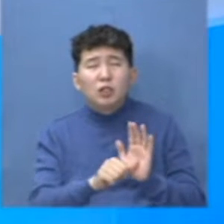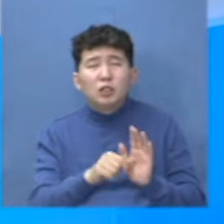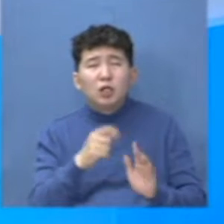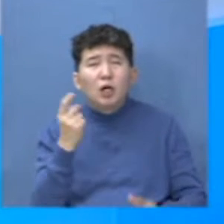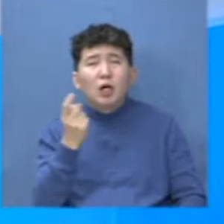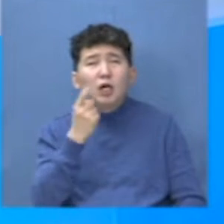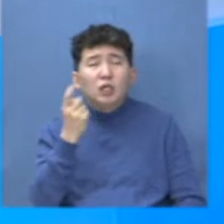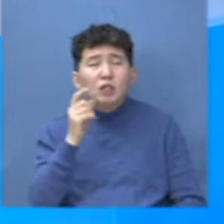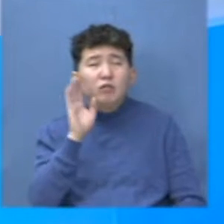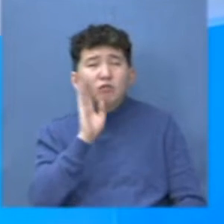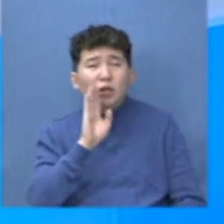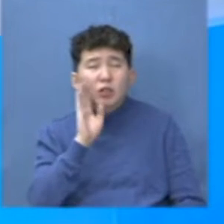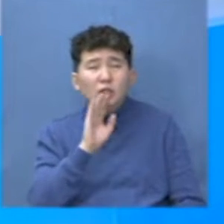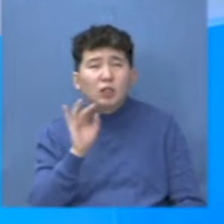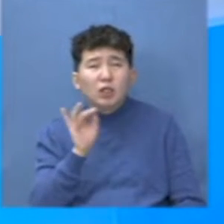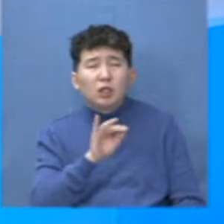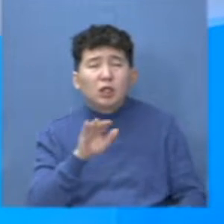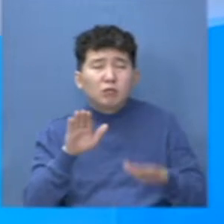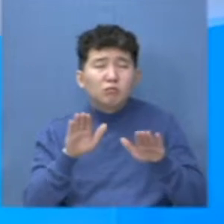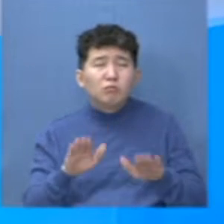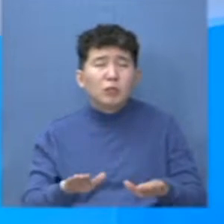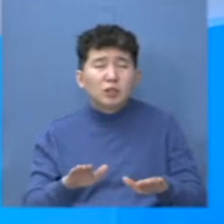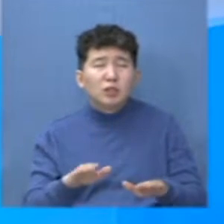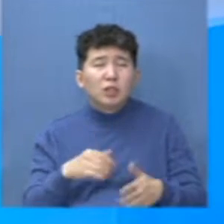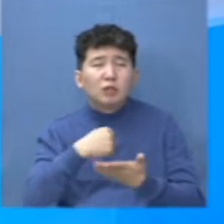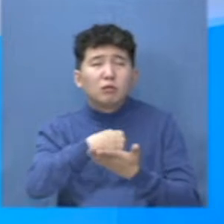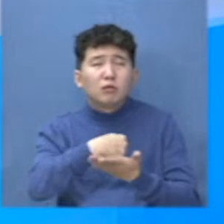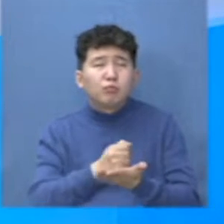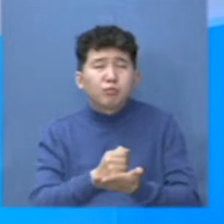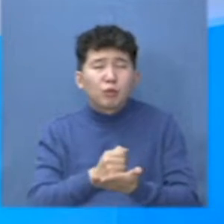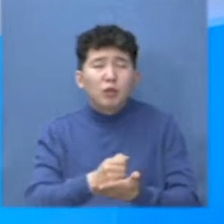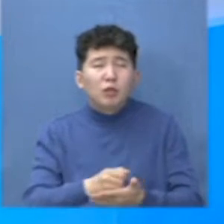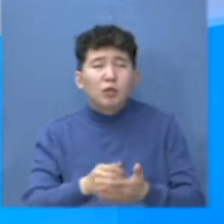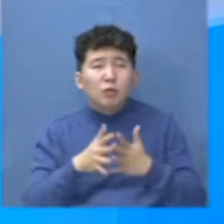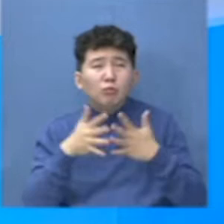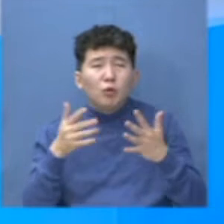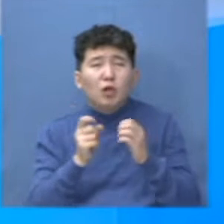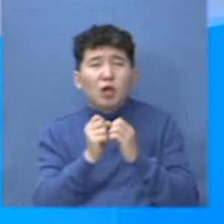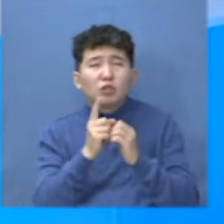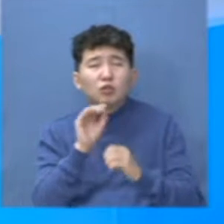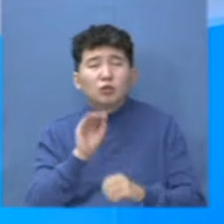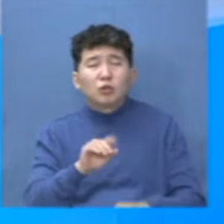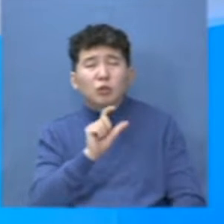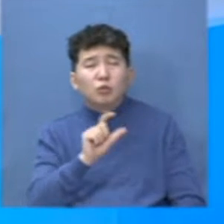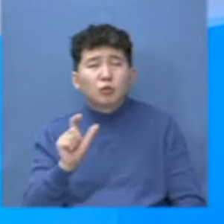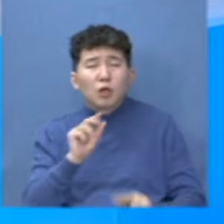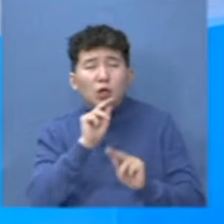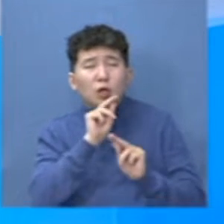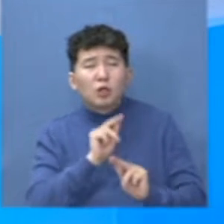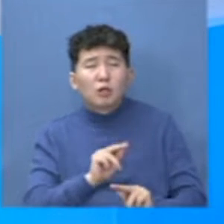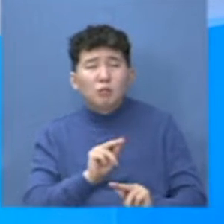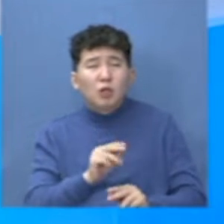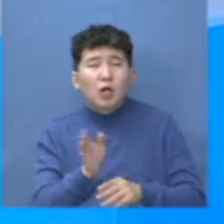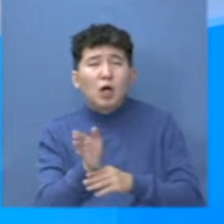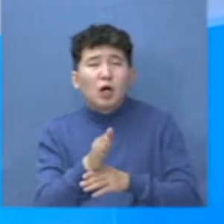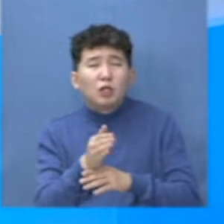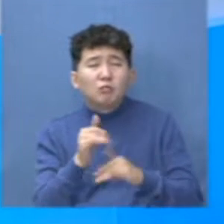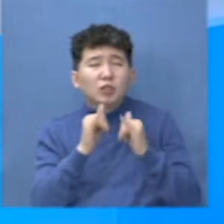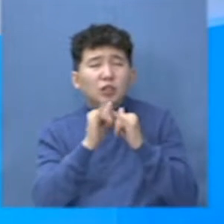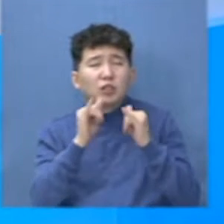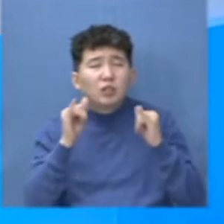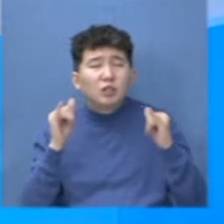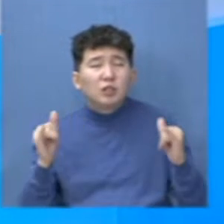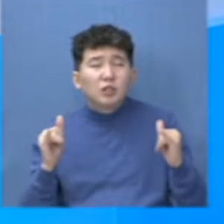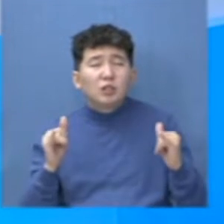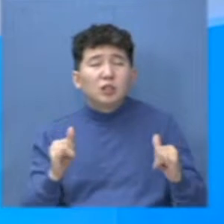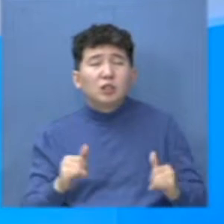су айдыны мен олардың учаскелері бекітілген. Салада 11000-нан астам адам жұмыс істейді. Қазақстанда балық өсіру саласының потенциалы